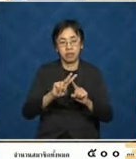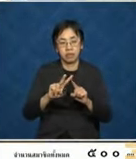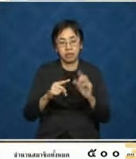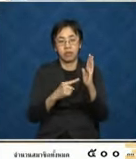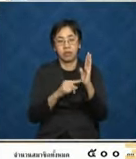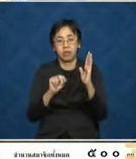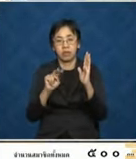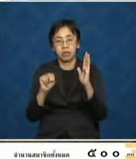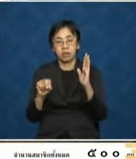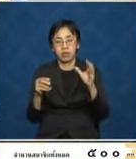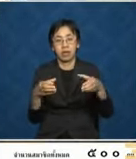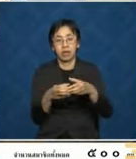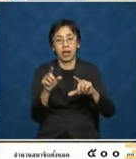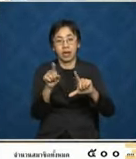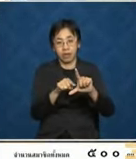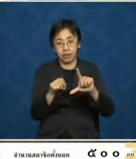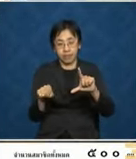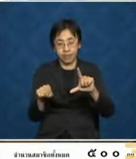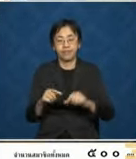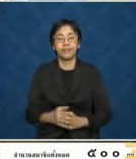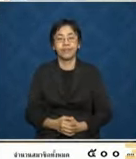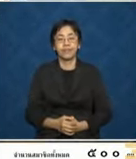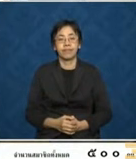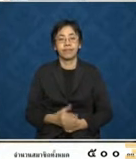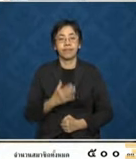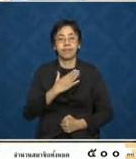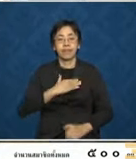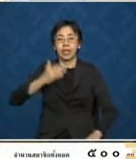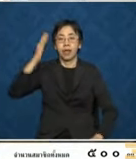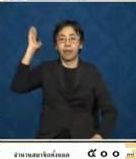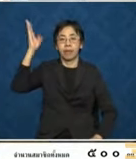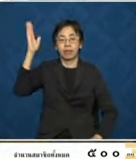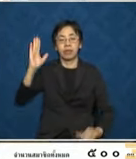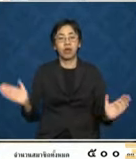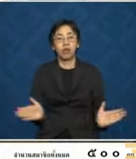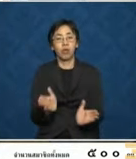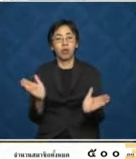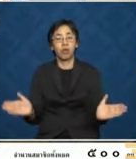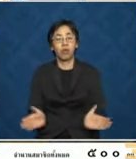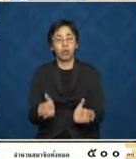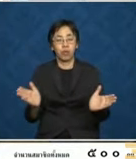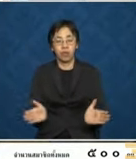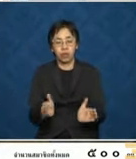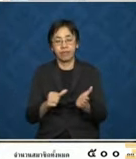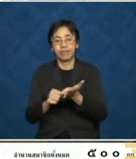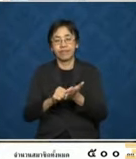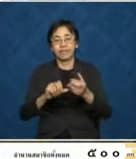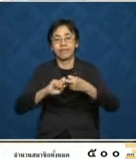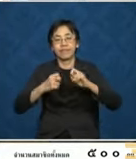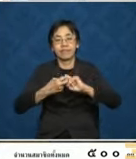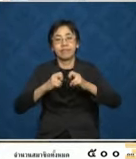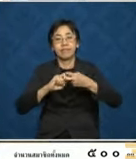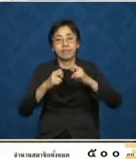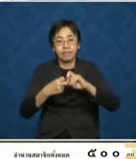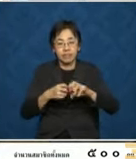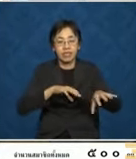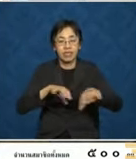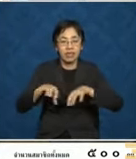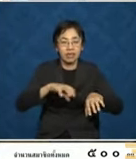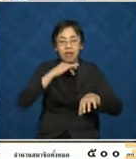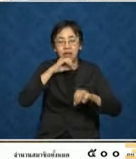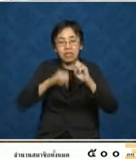ทบุรีพรรคก้าวไกลดิฉันขอร่วมอภิปรายสนับสนุนในยติการแก้ไขปัญหาการจัดการขย